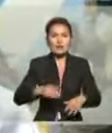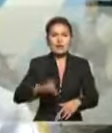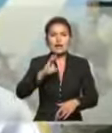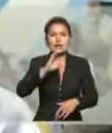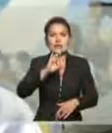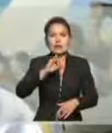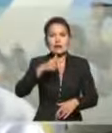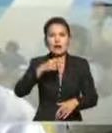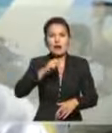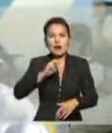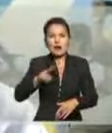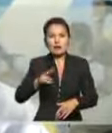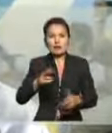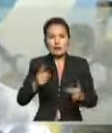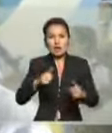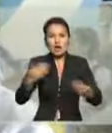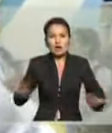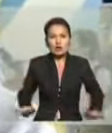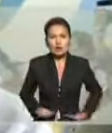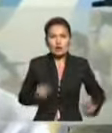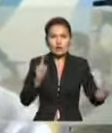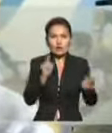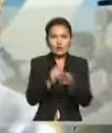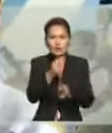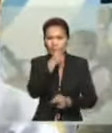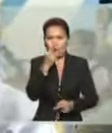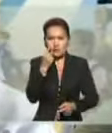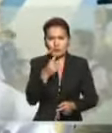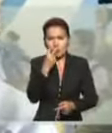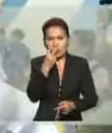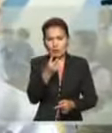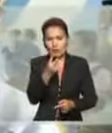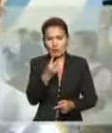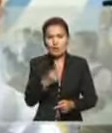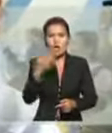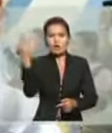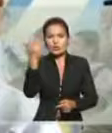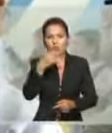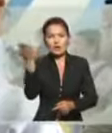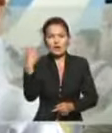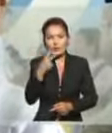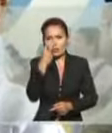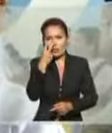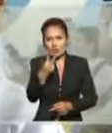Сигалды шын өмірімде көрдім. Мен оның киноларын көргенмін.